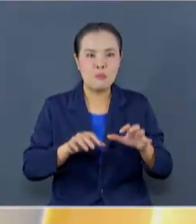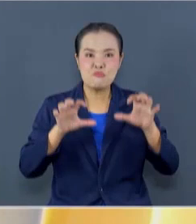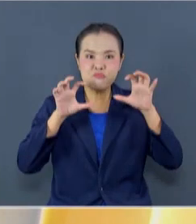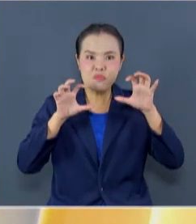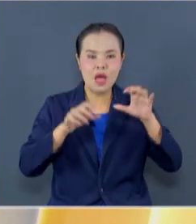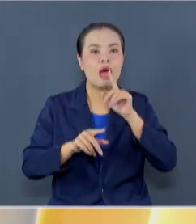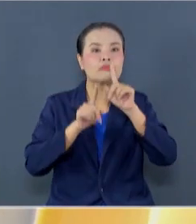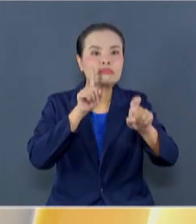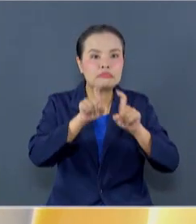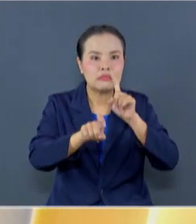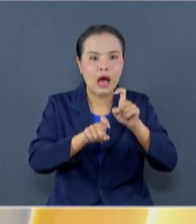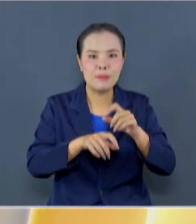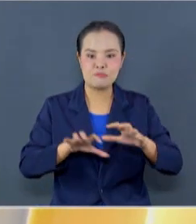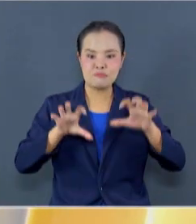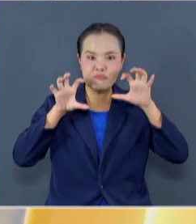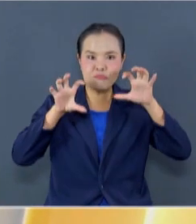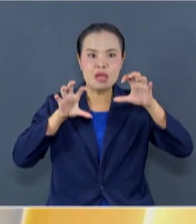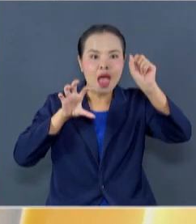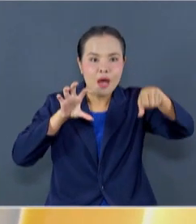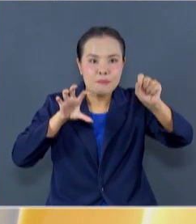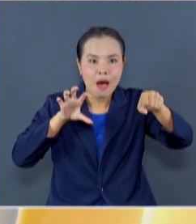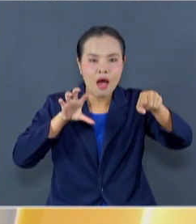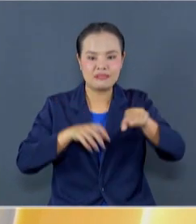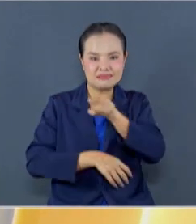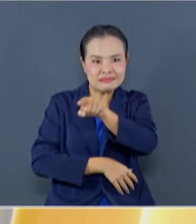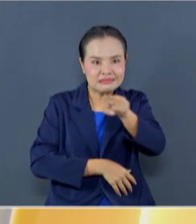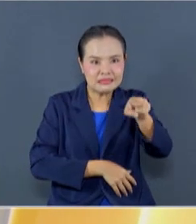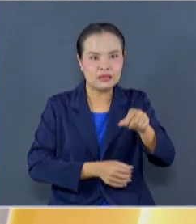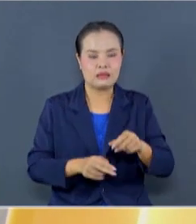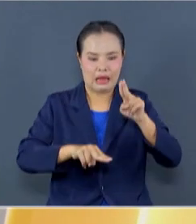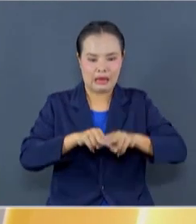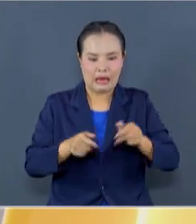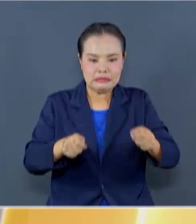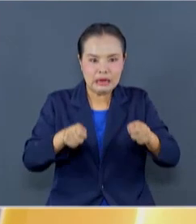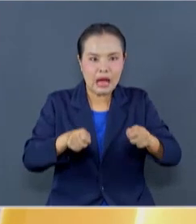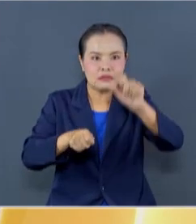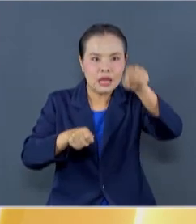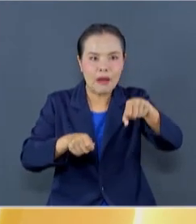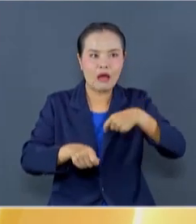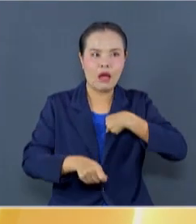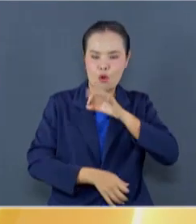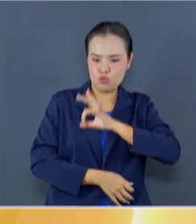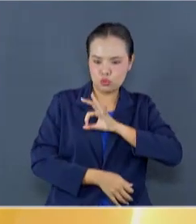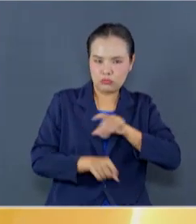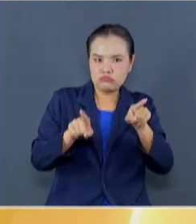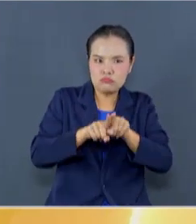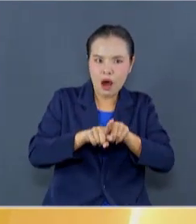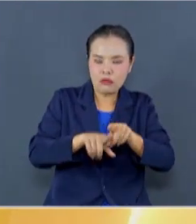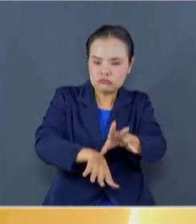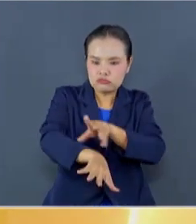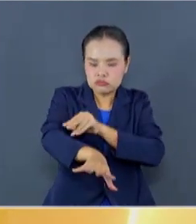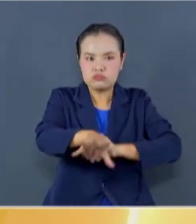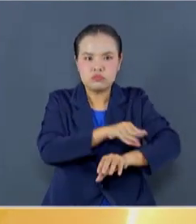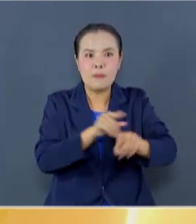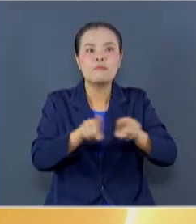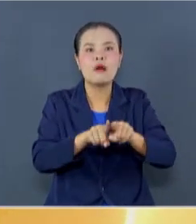งขั้นถามกันเองว่าผีหลอกหรือเปล่าหรือว่าเธอแอบสั่นเก้าอี้ฉันหรือเปล่าร ู้สึกเหมือนกันหรือเปล่าอะไรแบบเนี้ย ไม่ใช่นะฮะ